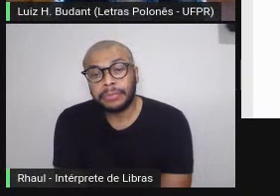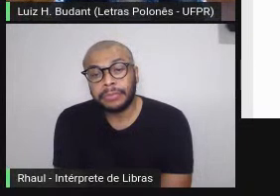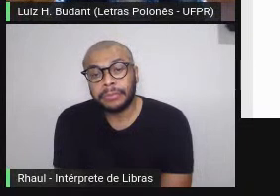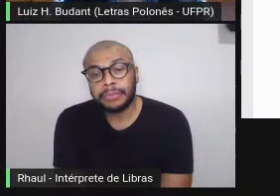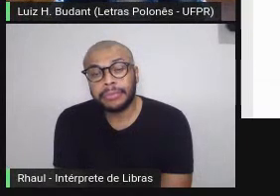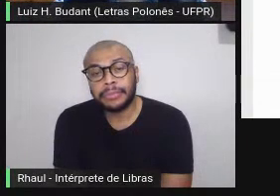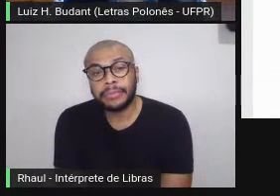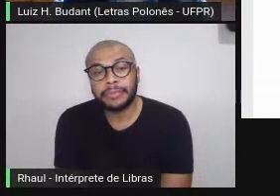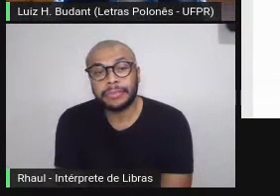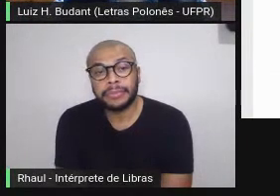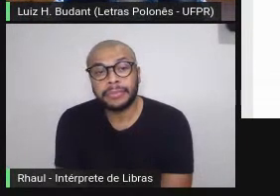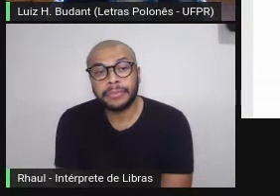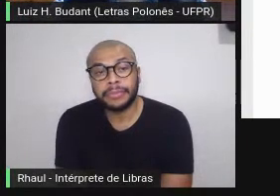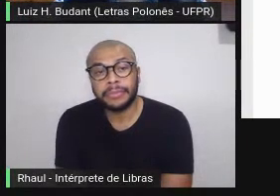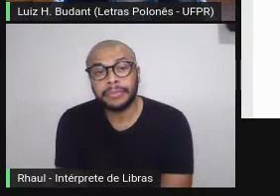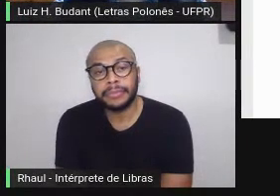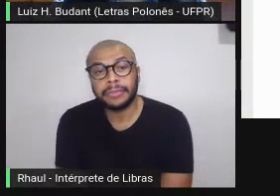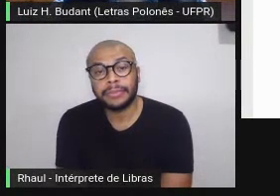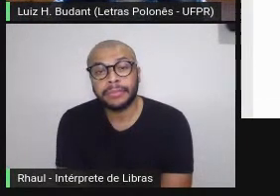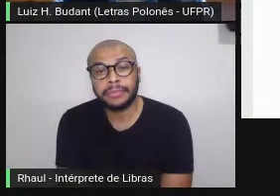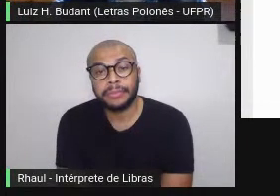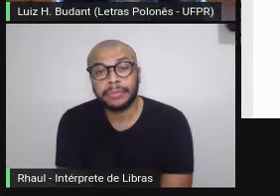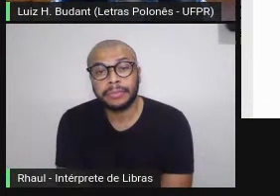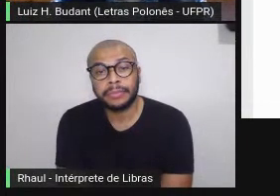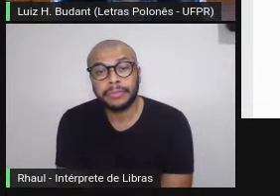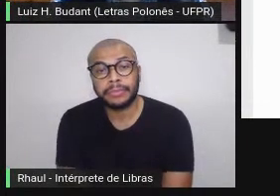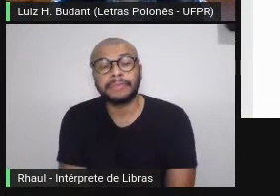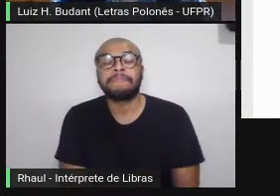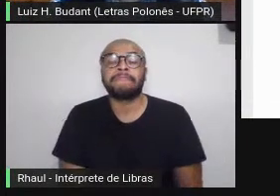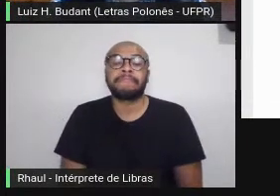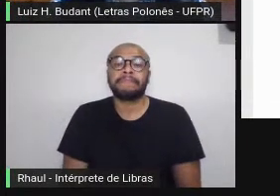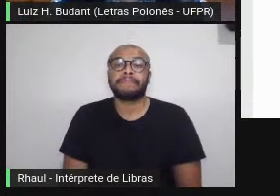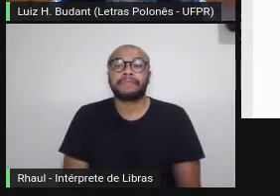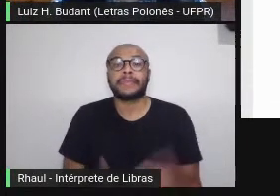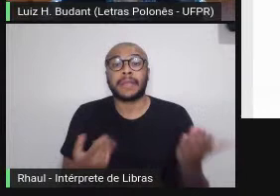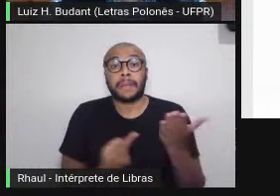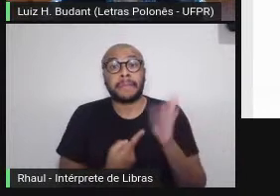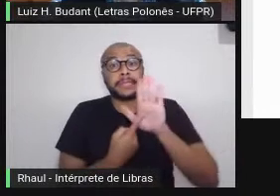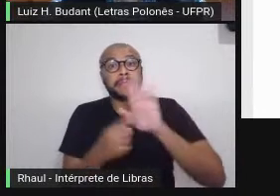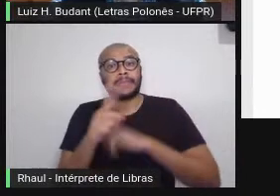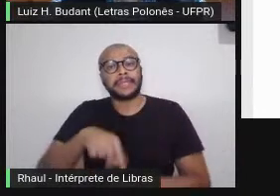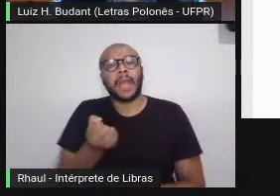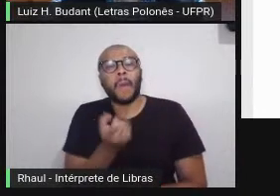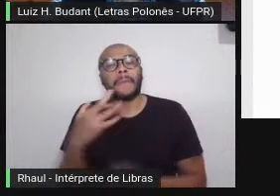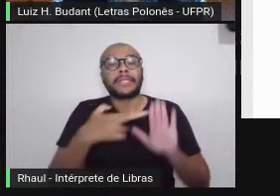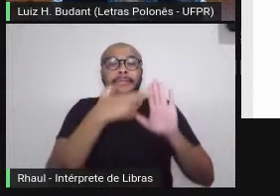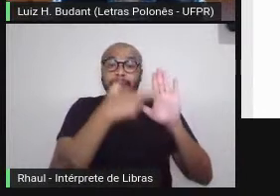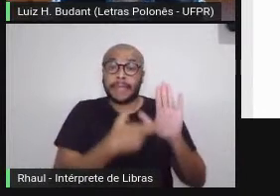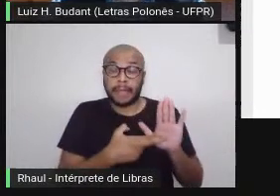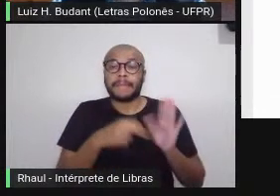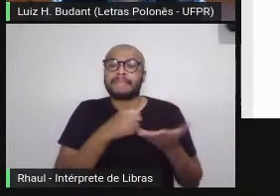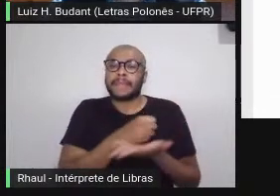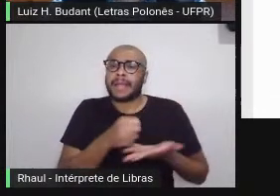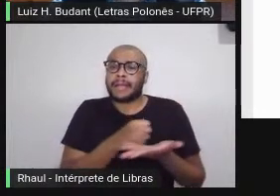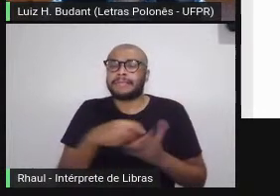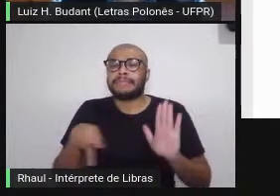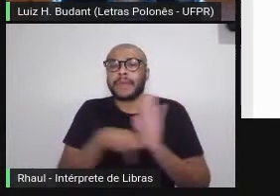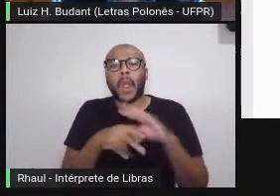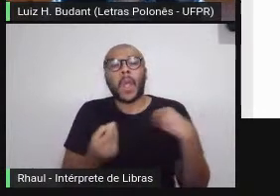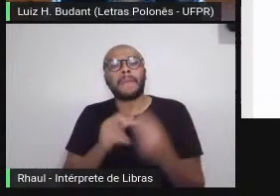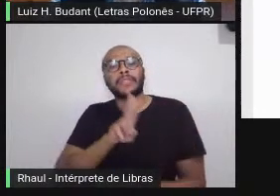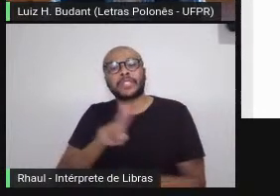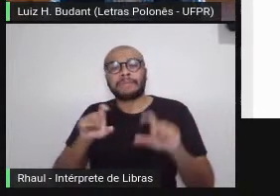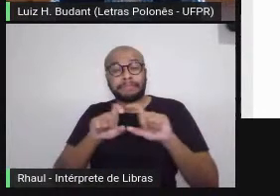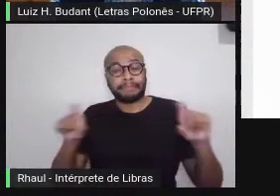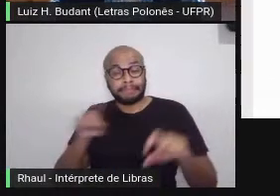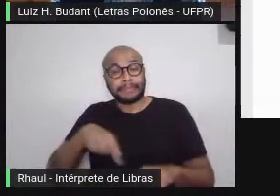że ludzie przestają odmieniać nazwiska. Agora quero apresentar algumas regras básicas da declinação dos nomes e